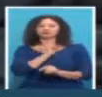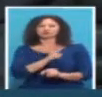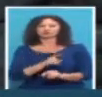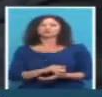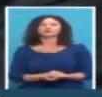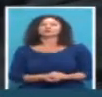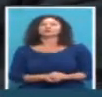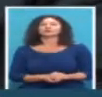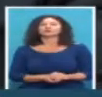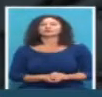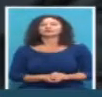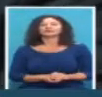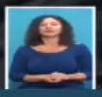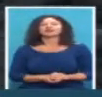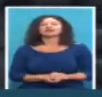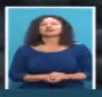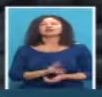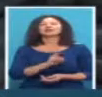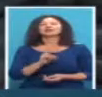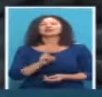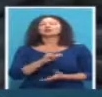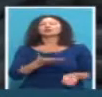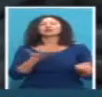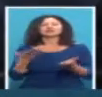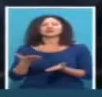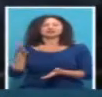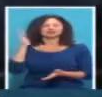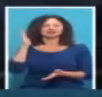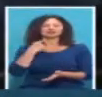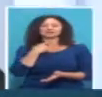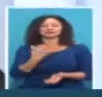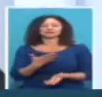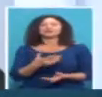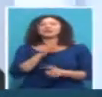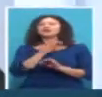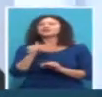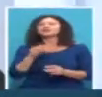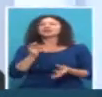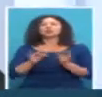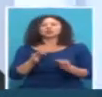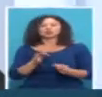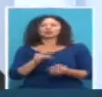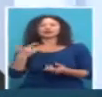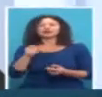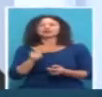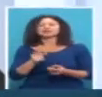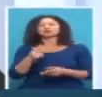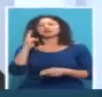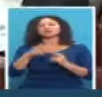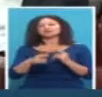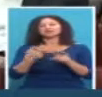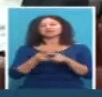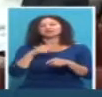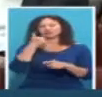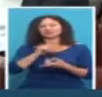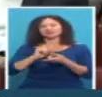Богу. Тогда кто за данное предложение, прошу голосовать. Официально норма потребления за газ изменится уже к концу текущего года. И